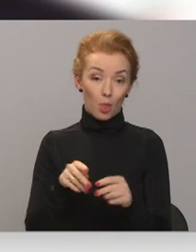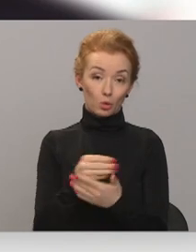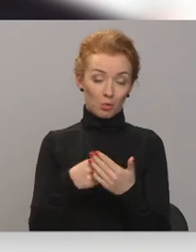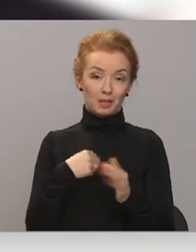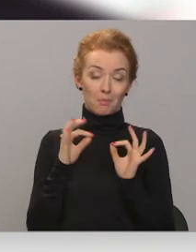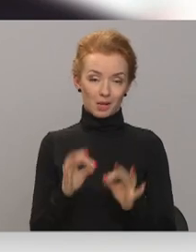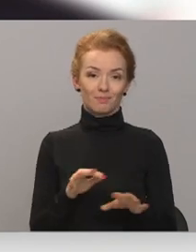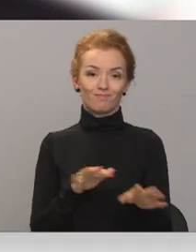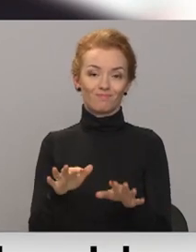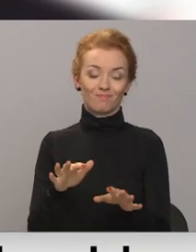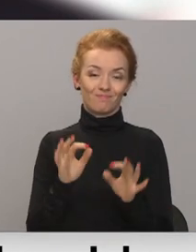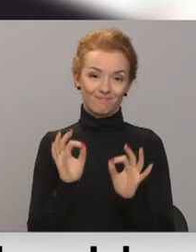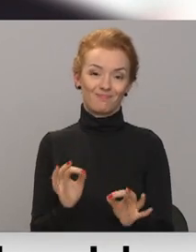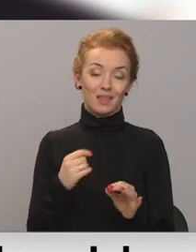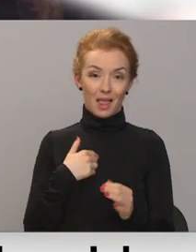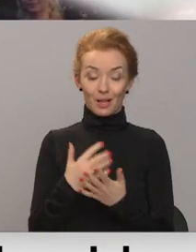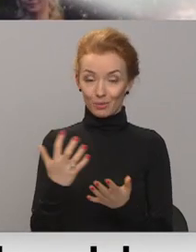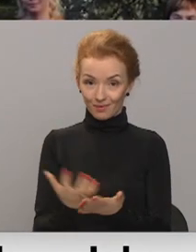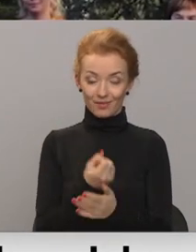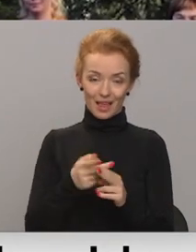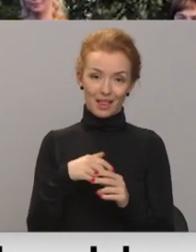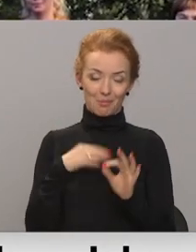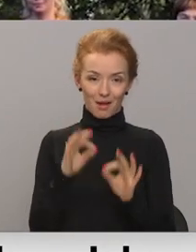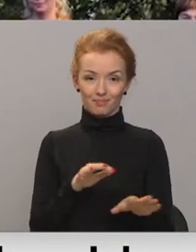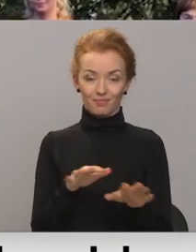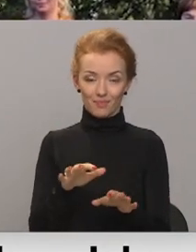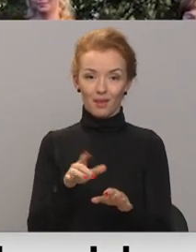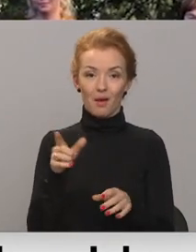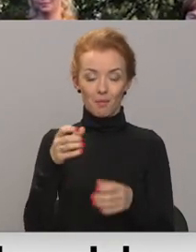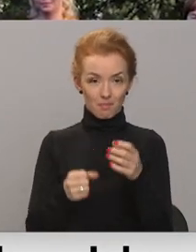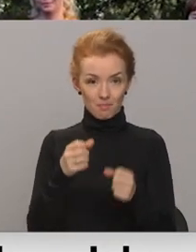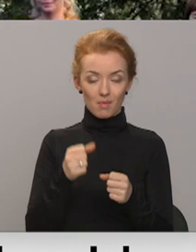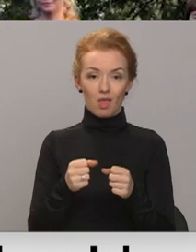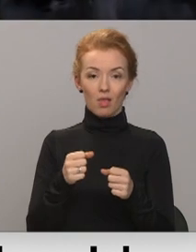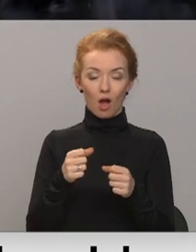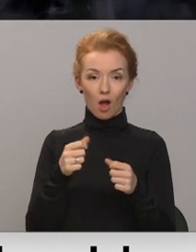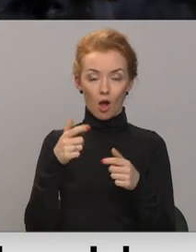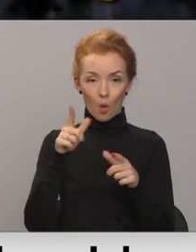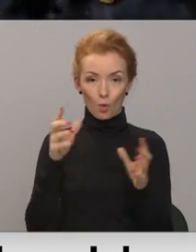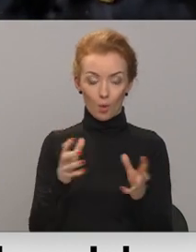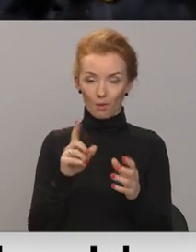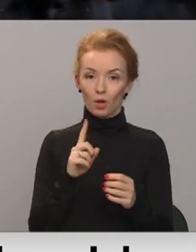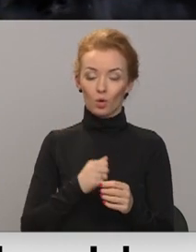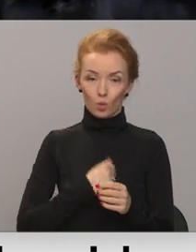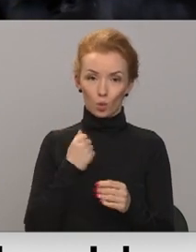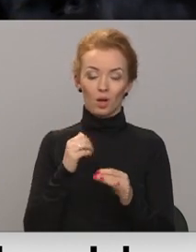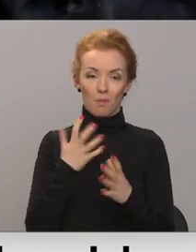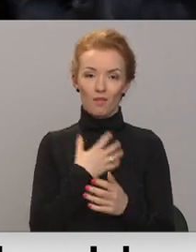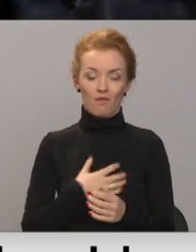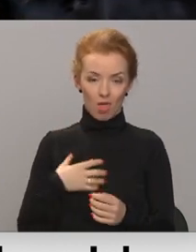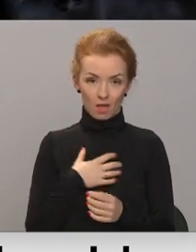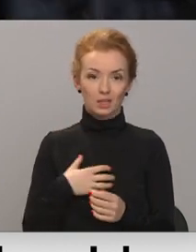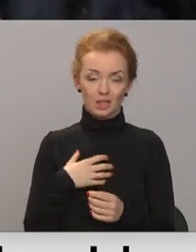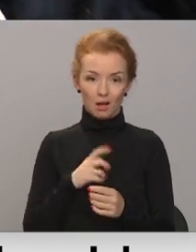Kaut ko es esmu izdarījis pareizi, ja es esmu saņēmis balvu. Pīna lūpkopēba ir grūša nozare, un bet tomēr vajadzīga